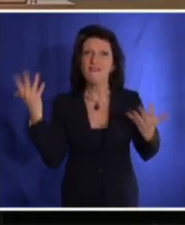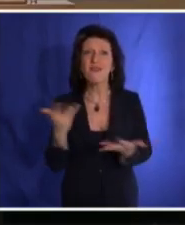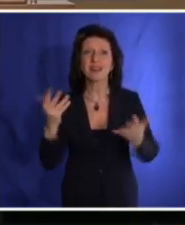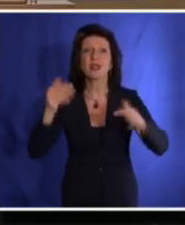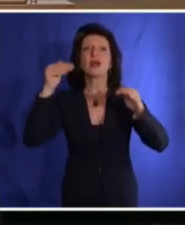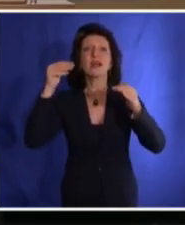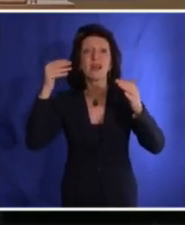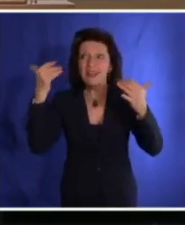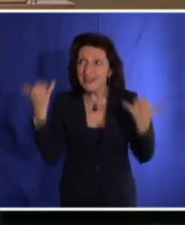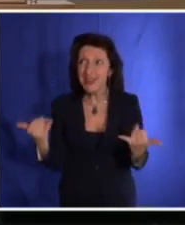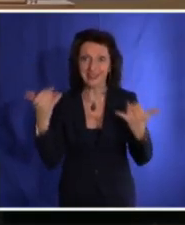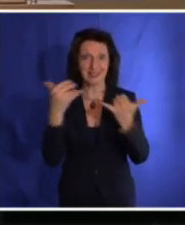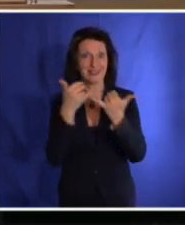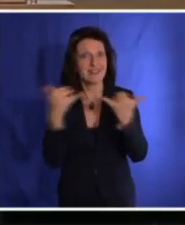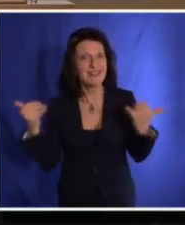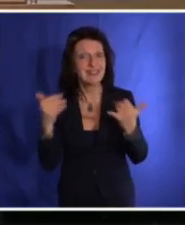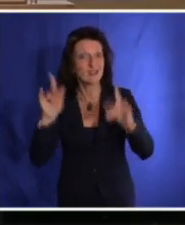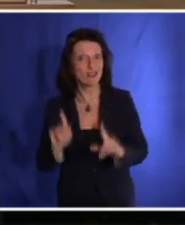liebe Freunde.